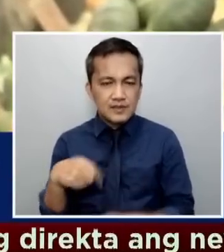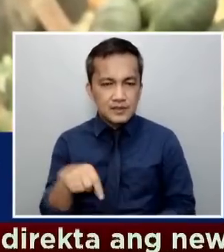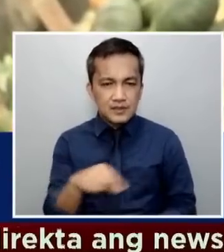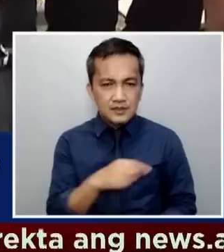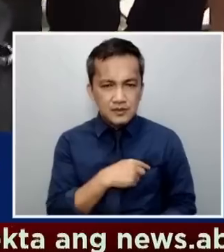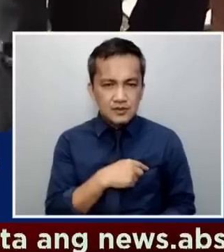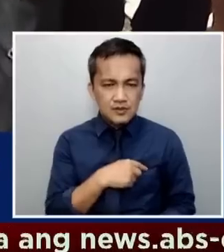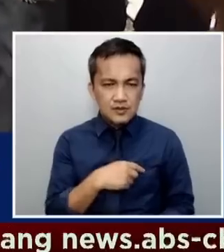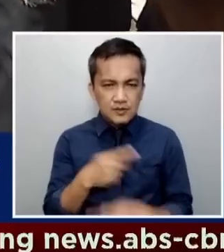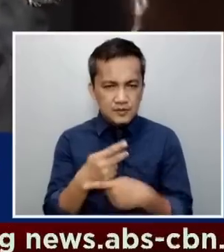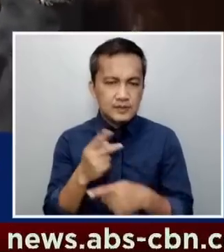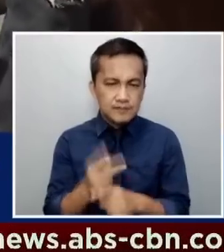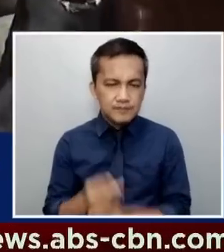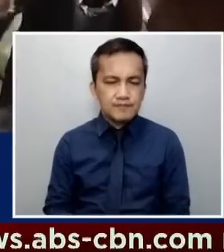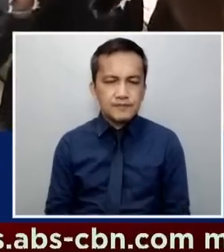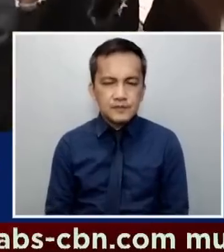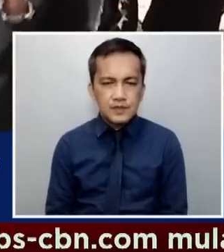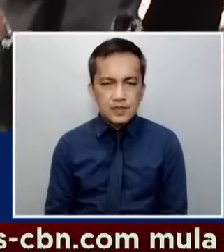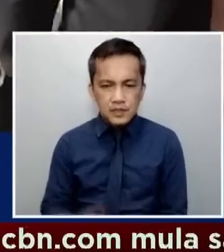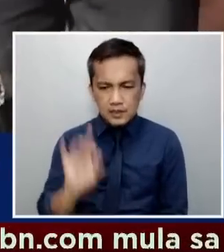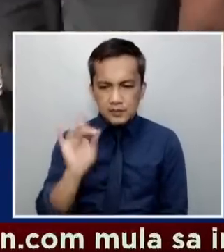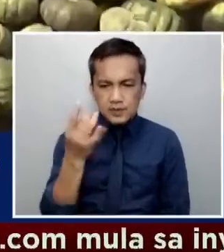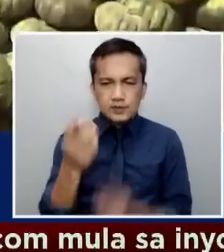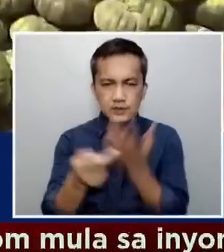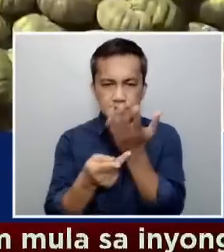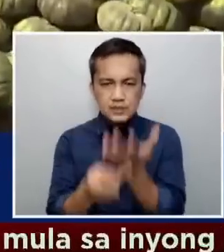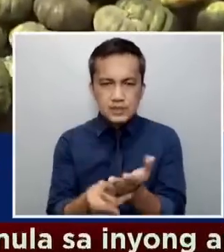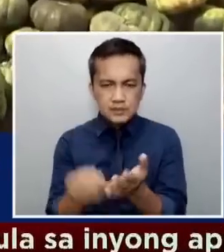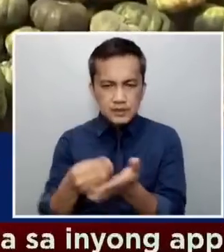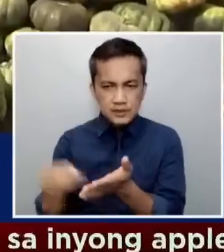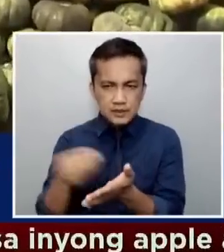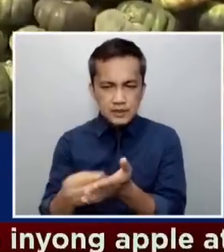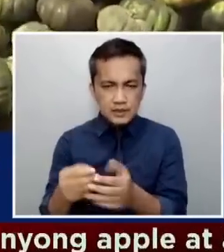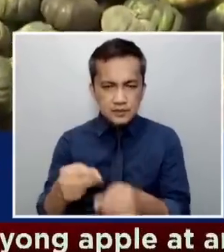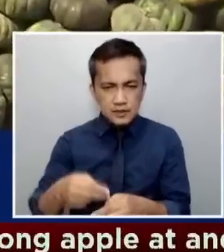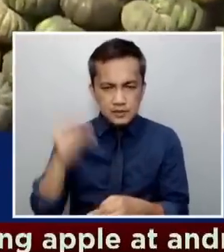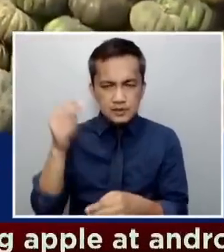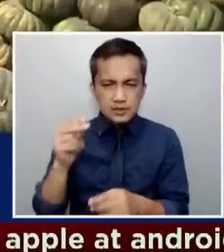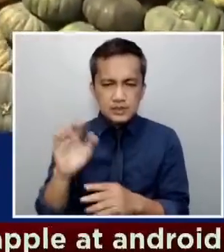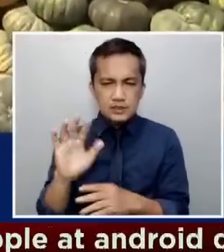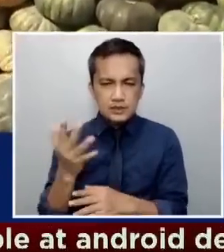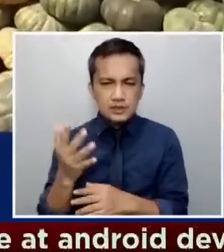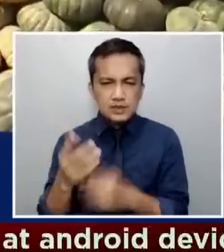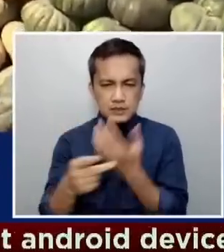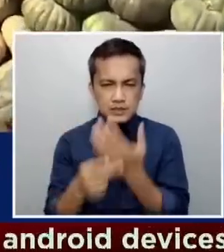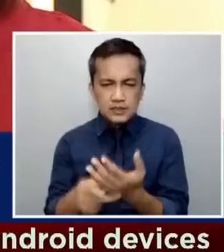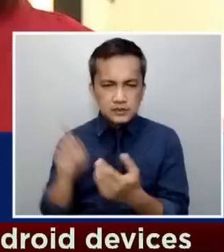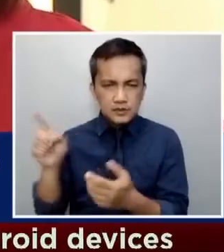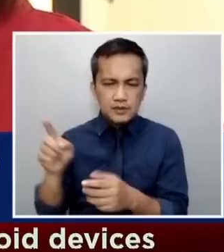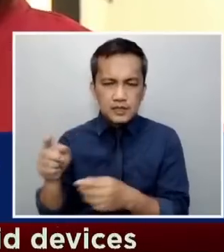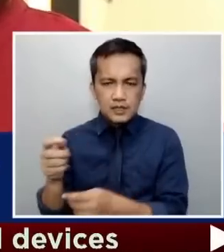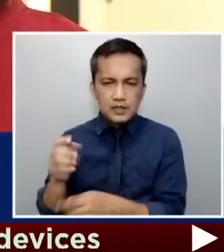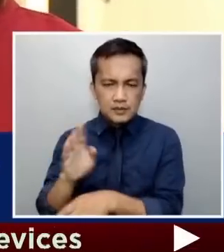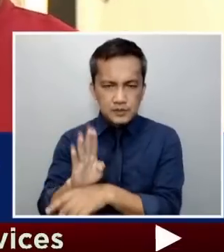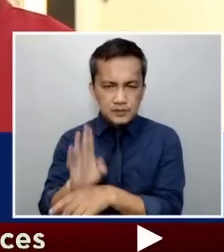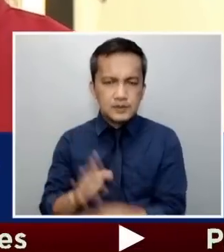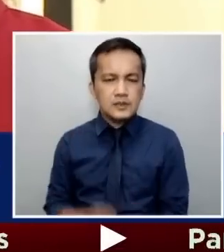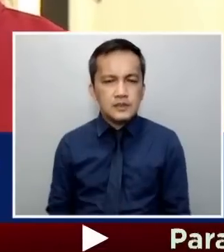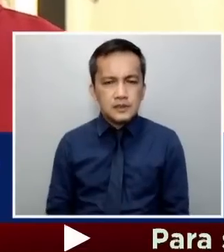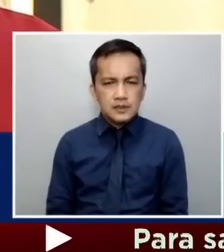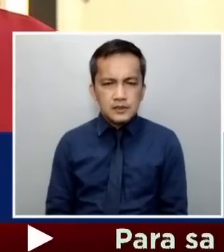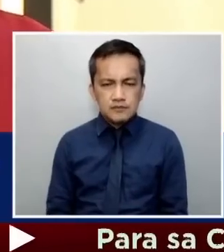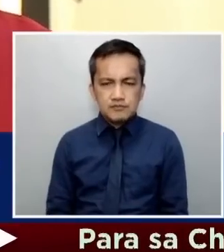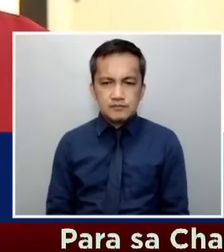brukto. 8 piso kada kilo ang bilihan, mas mataas sa 5 piso kada kilo sa mga traders. Ngayon, inaalaw pa